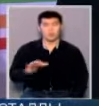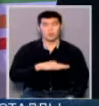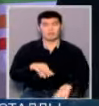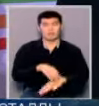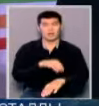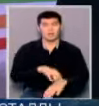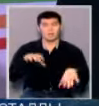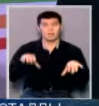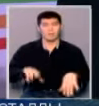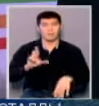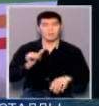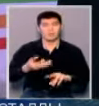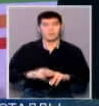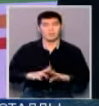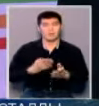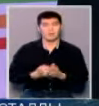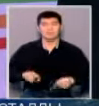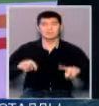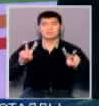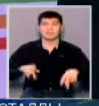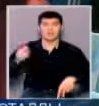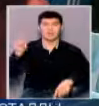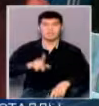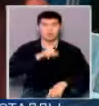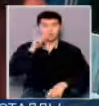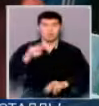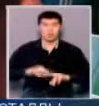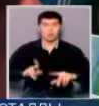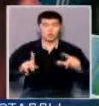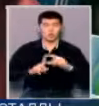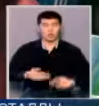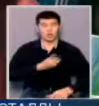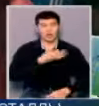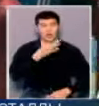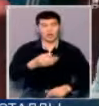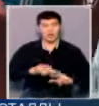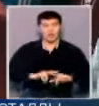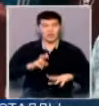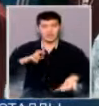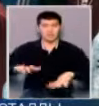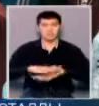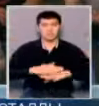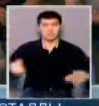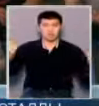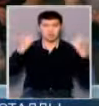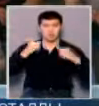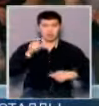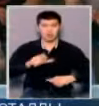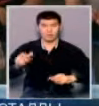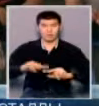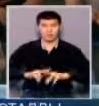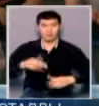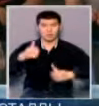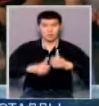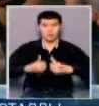әкімінің орынбасары Бақытгүл Қаменова арнайы келіп, жастарды жалынды сөздермен жігерлендірді. Ел спортшыларының байрақты бәсекелерде